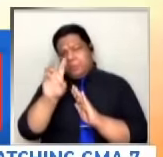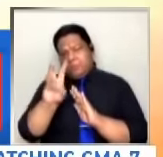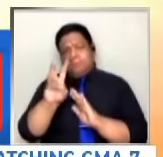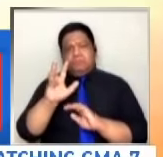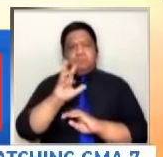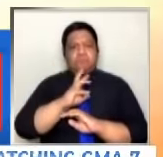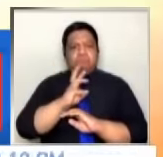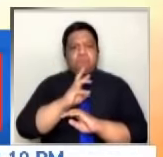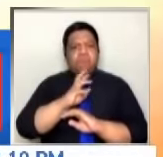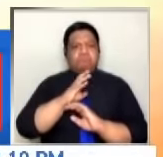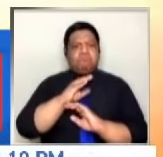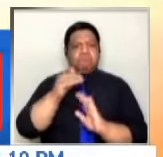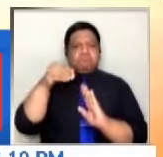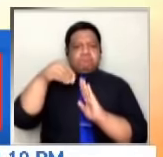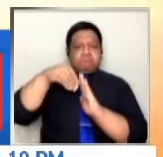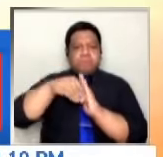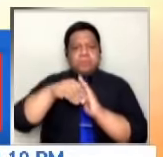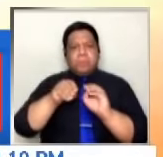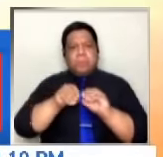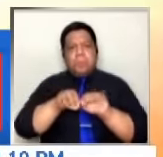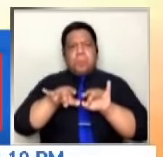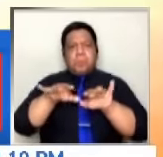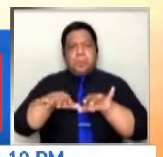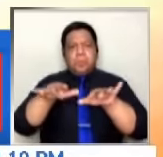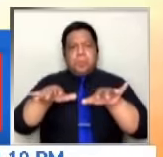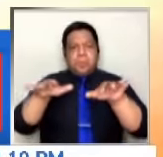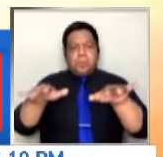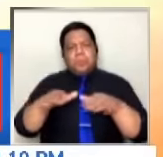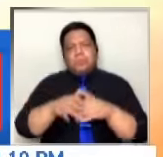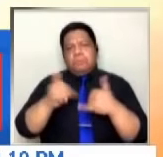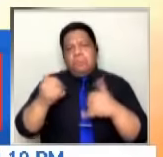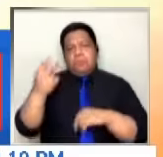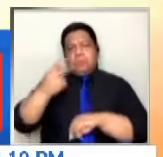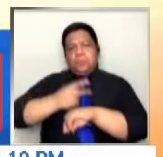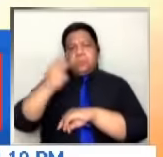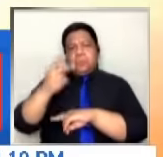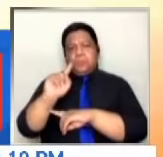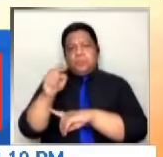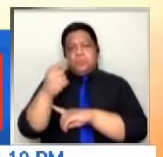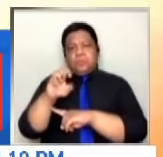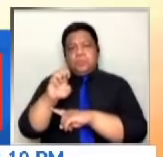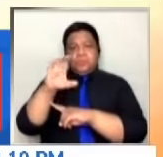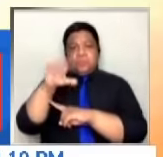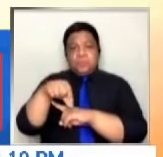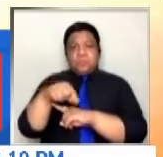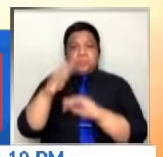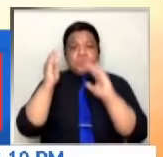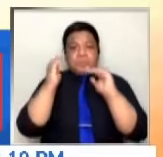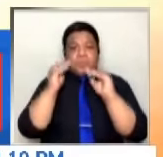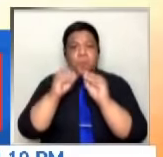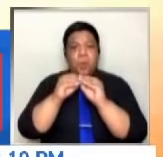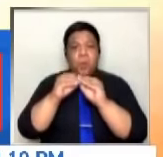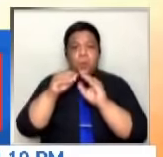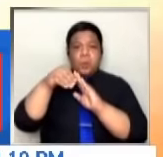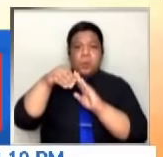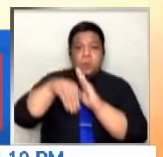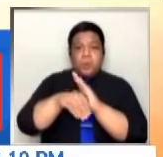yung decrease. And in fact, ano pala tayo, naka 2 days pala tayo ng ECQ. We're expecting na bababa yung reproduction